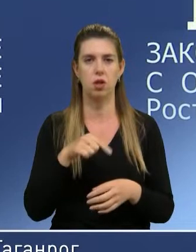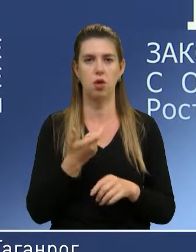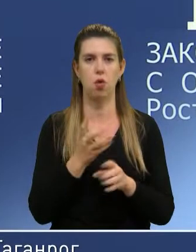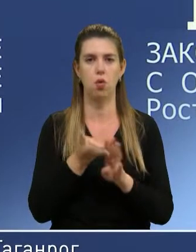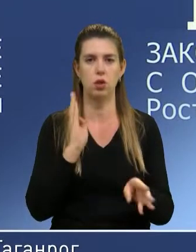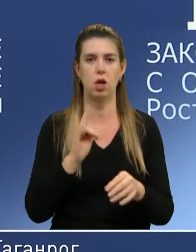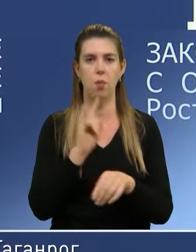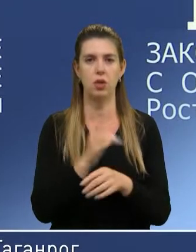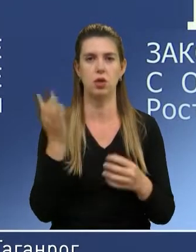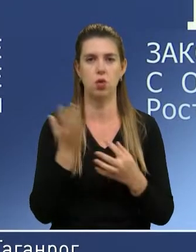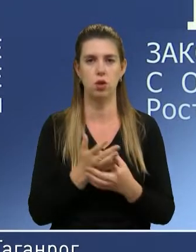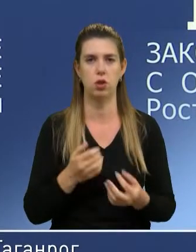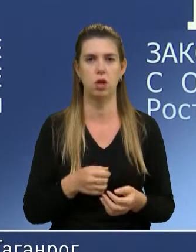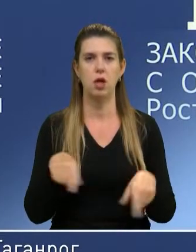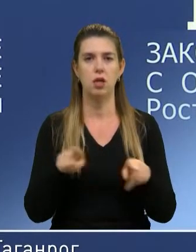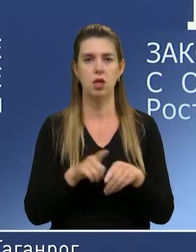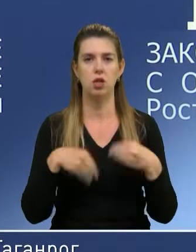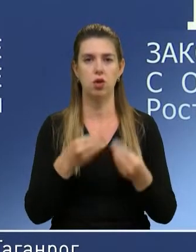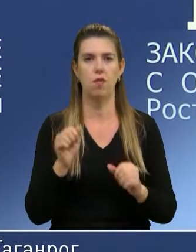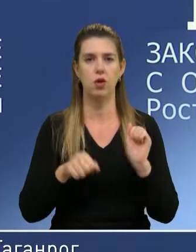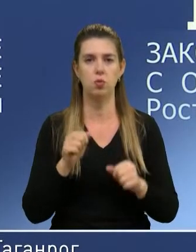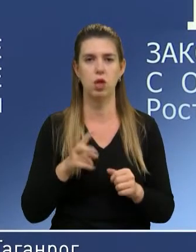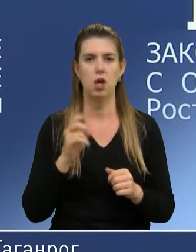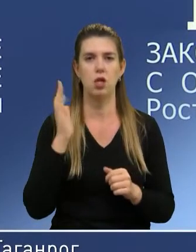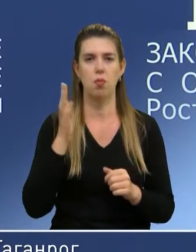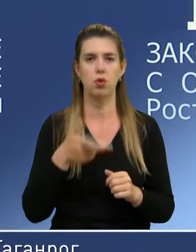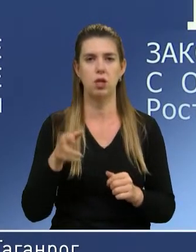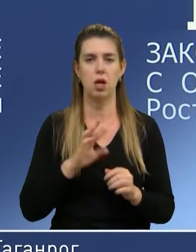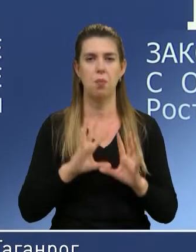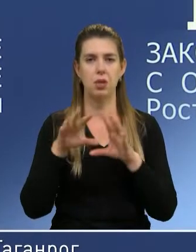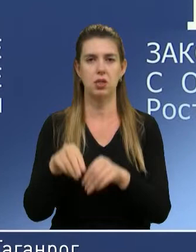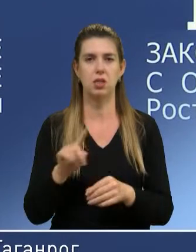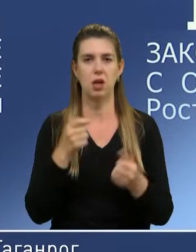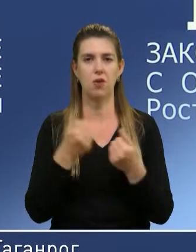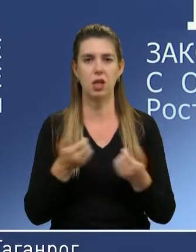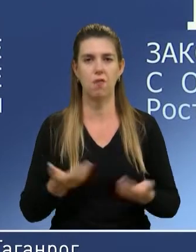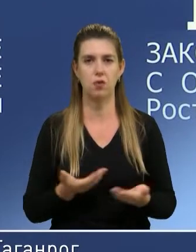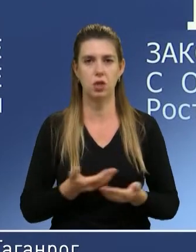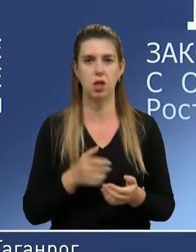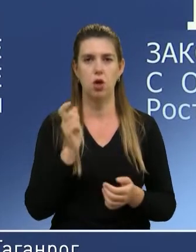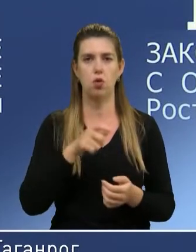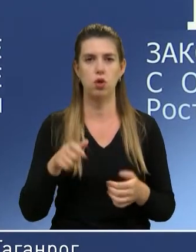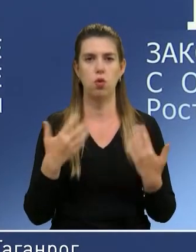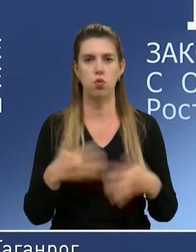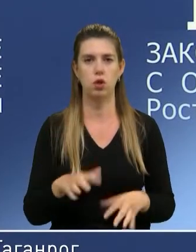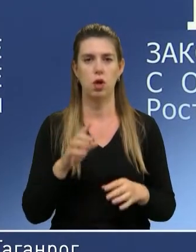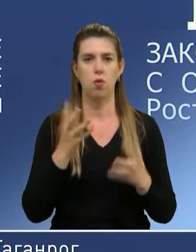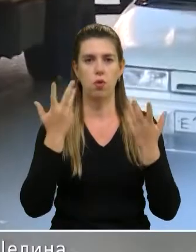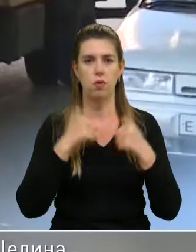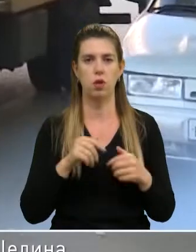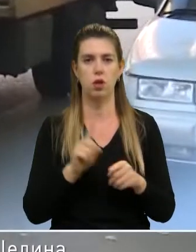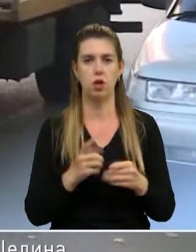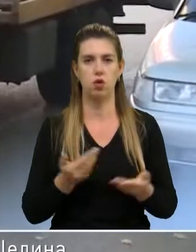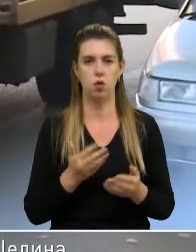очередь обманутых дольщиков, также дает возможность на будущее для переселения из аварийного жилья людей уже в комфортное благоустроенное